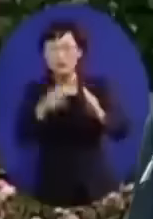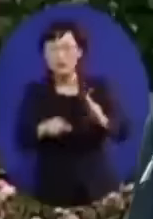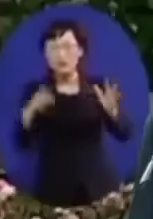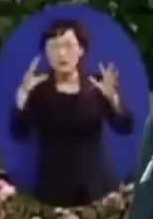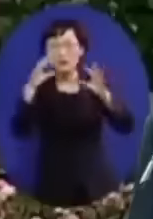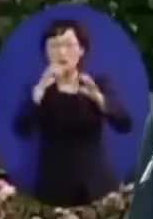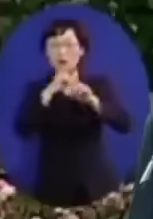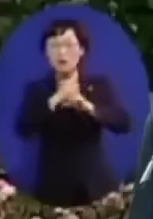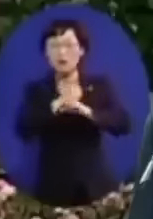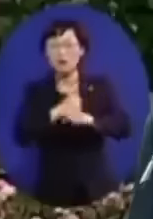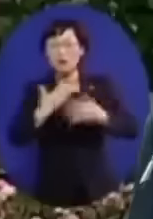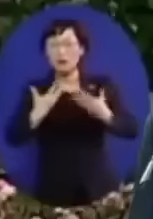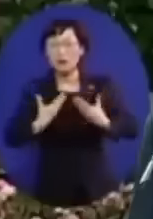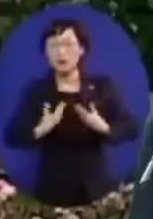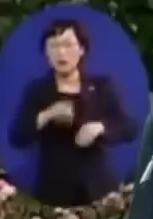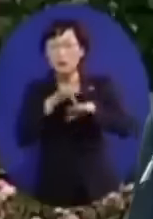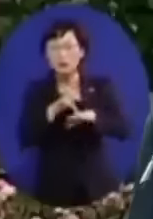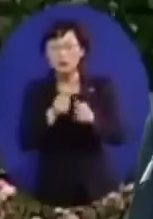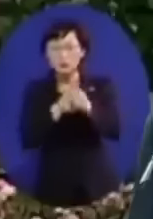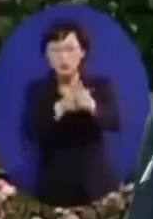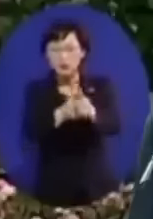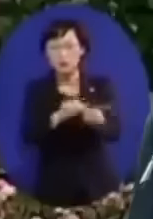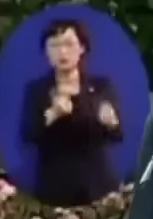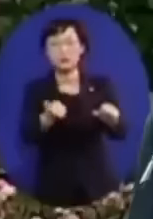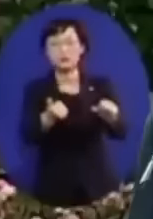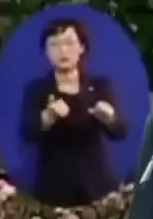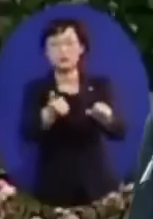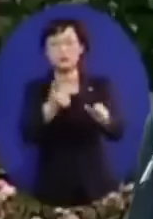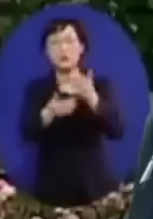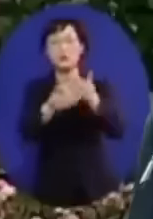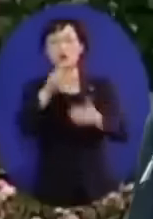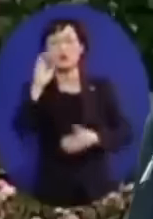절망적인 마귀를 따라가서 죽음을 체험하는 것입니다.